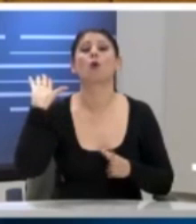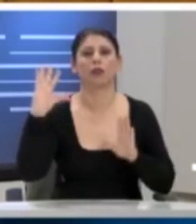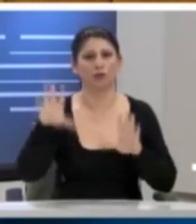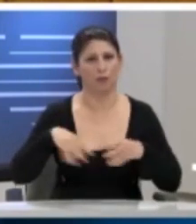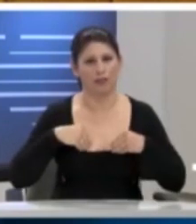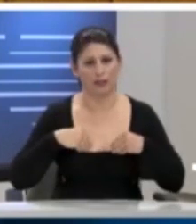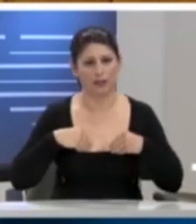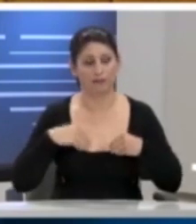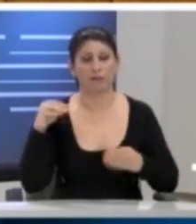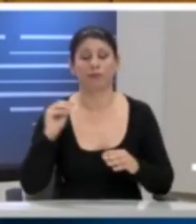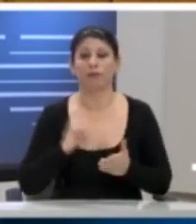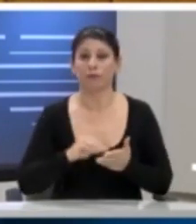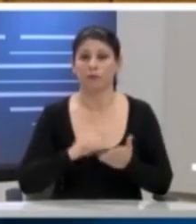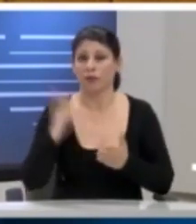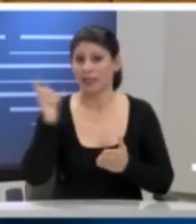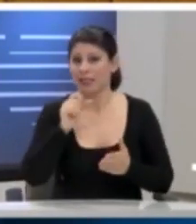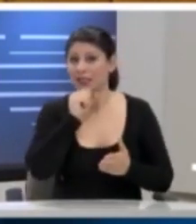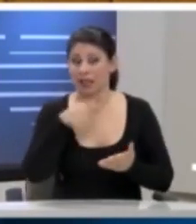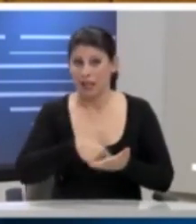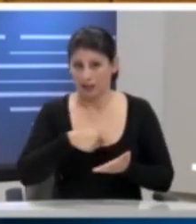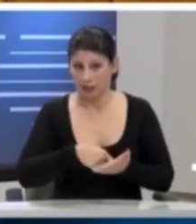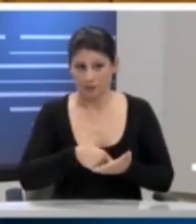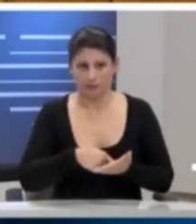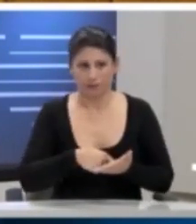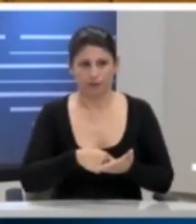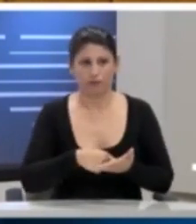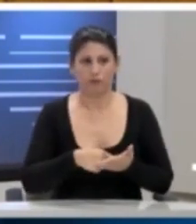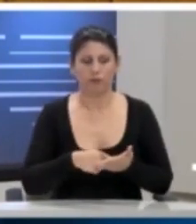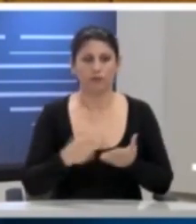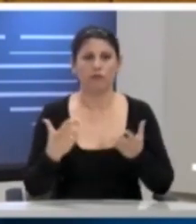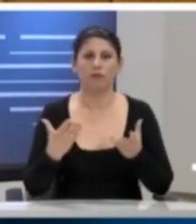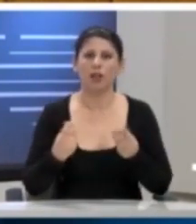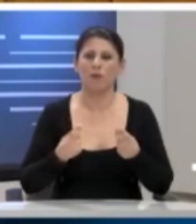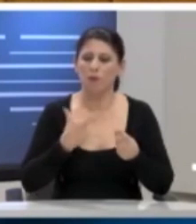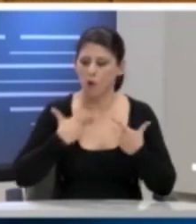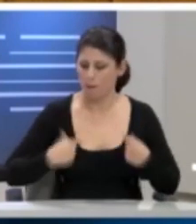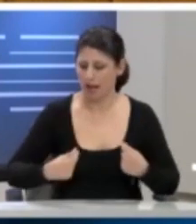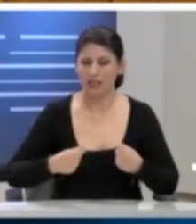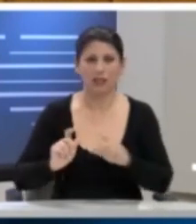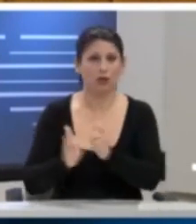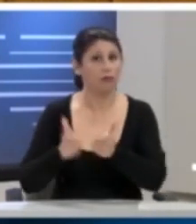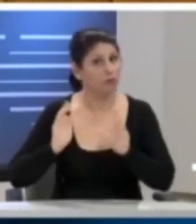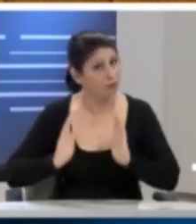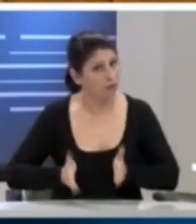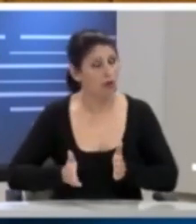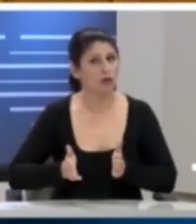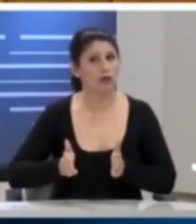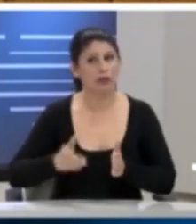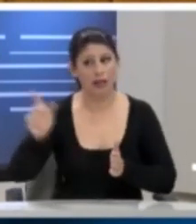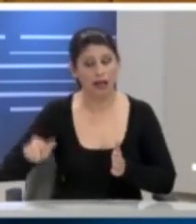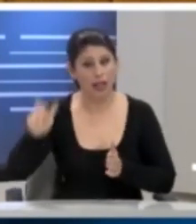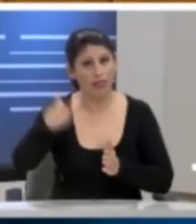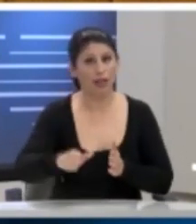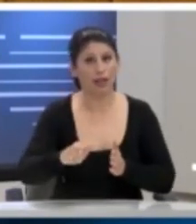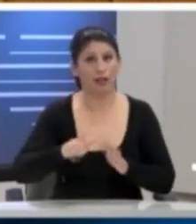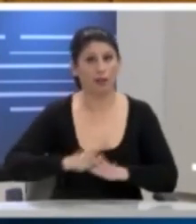αυτό το αποδεχτήκατε. Επίσης και για τις συντάξεις, για τους πολυμελείς οικογένειες, που θα μπορούσατε πράγματι για κάθε τέκνο πέρα